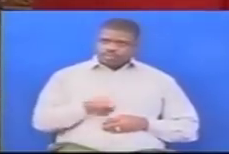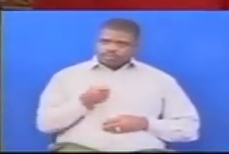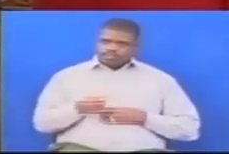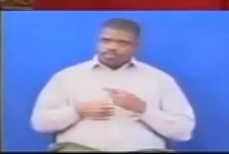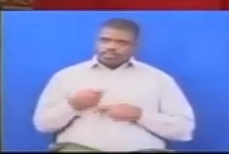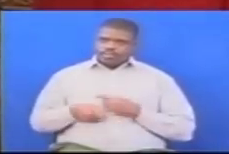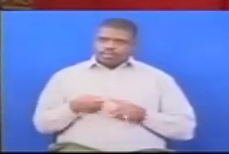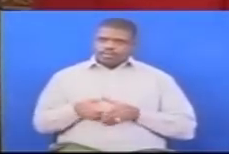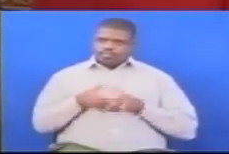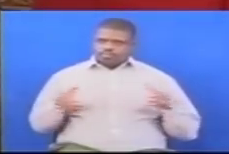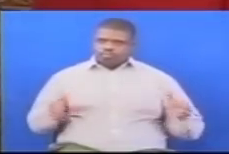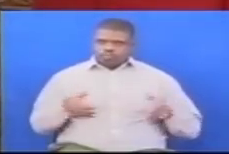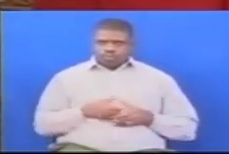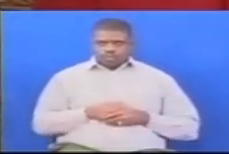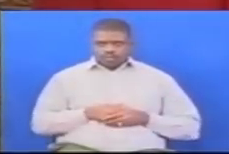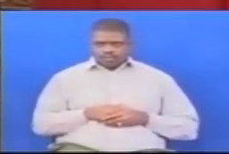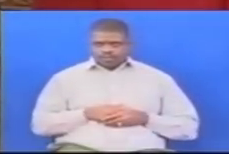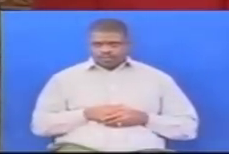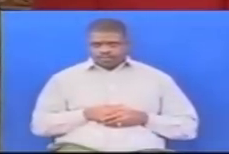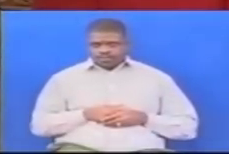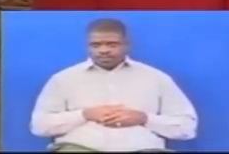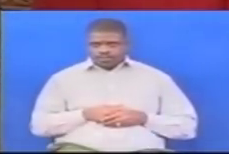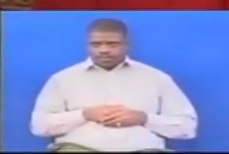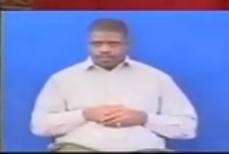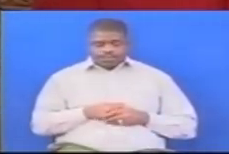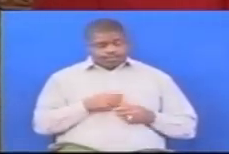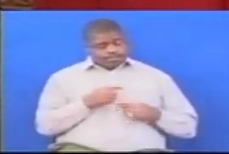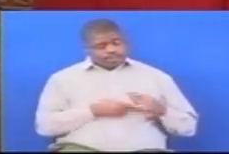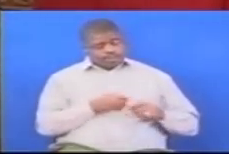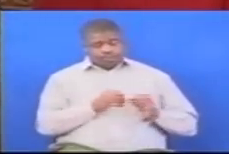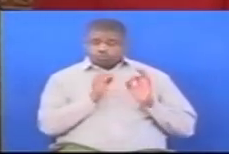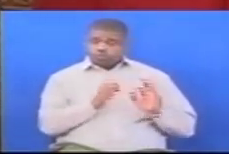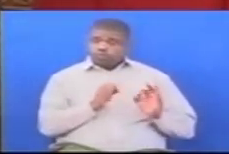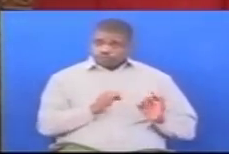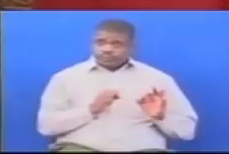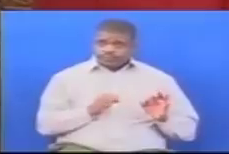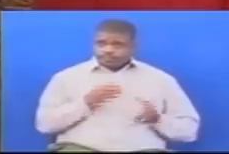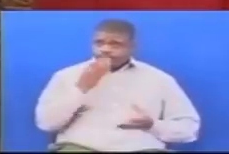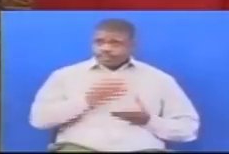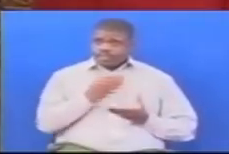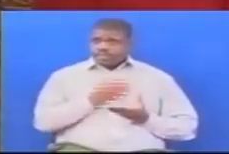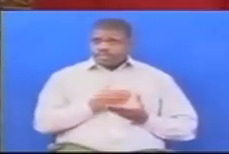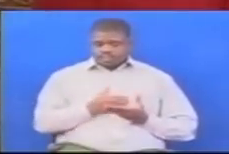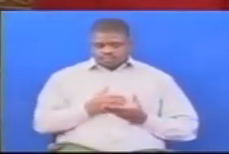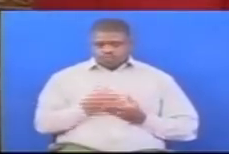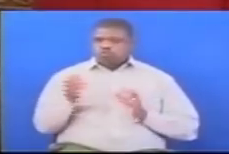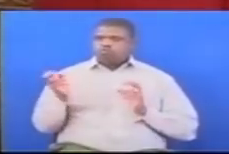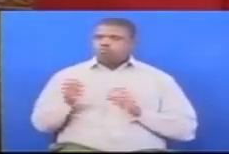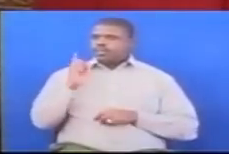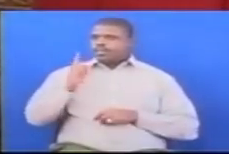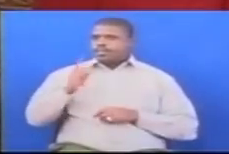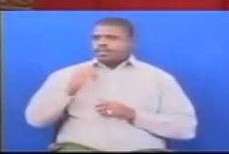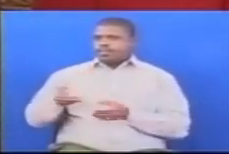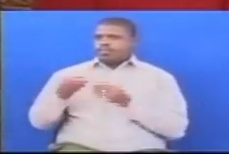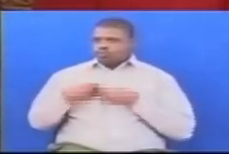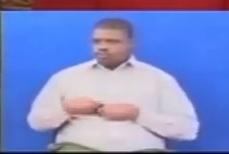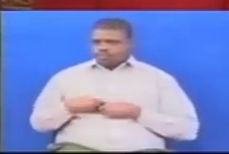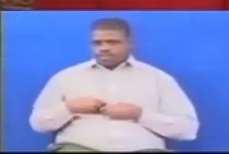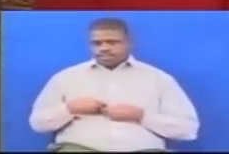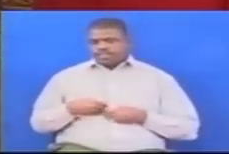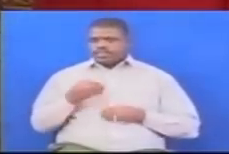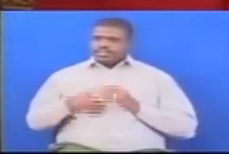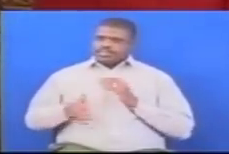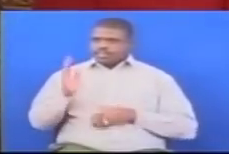mkubwa wa Stiglas Gorge. Kwa kweli ni mradi mzuri, hakika kabisa utatupa umeme wa kutosha na hata